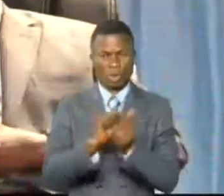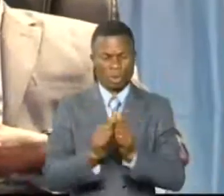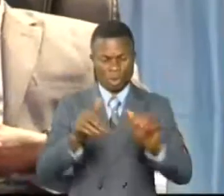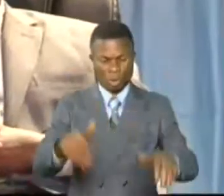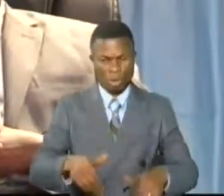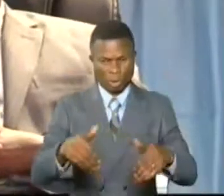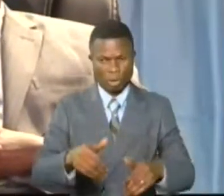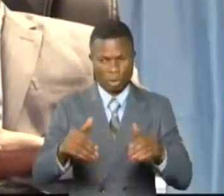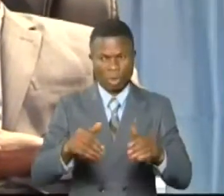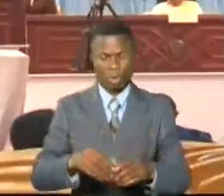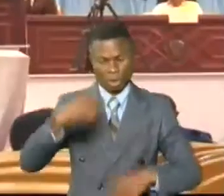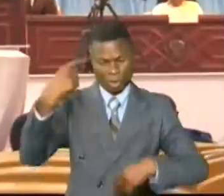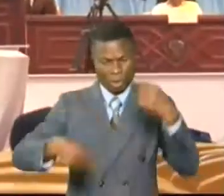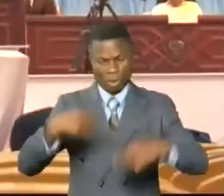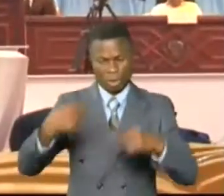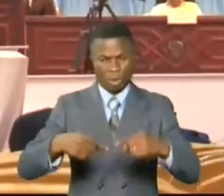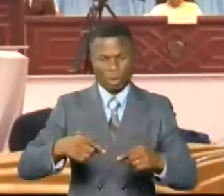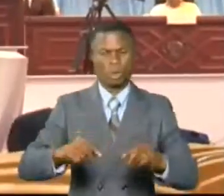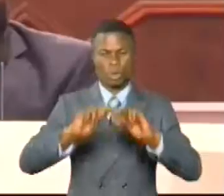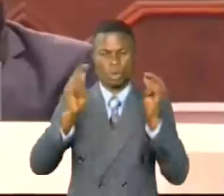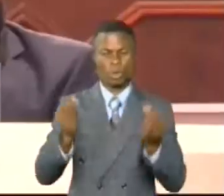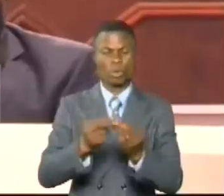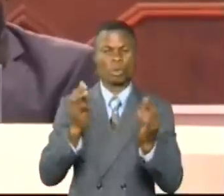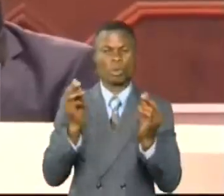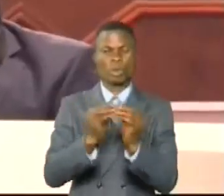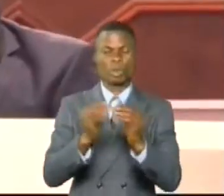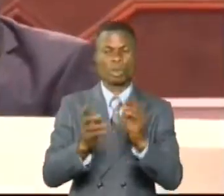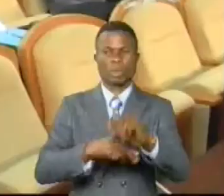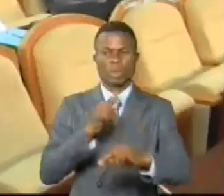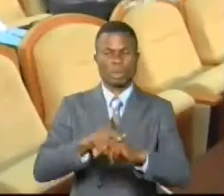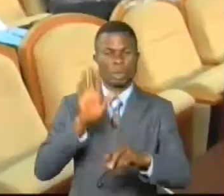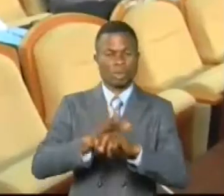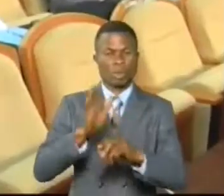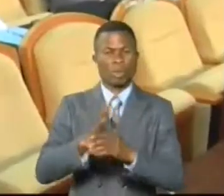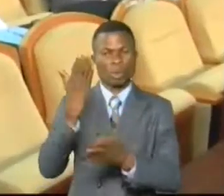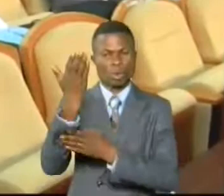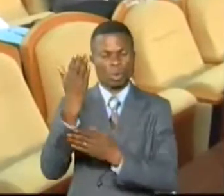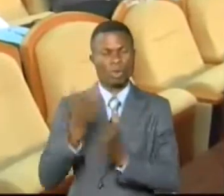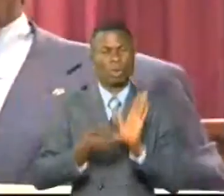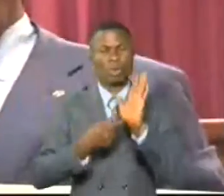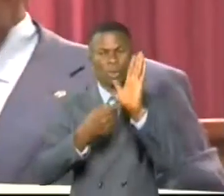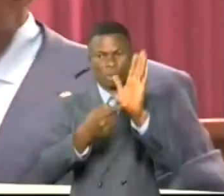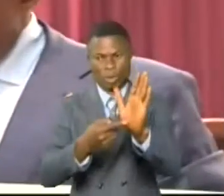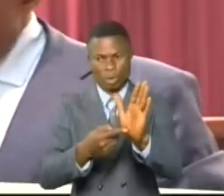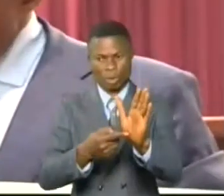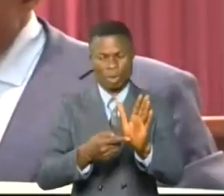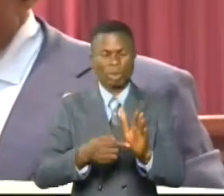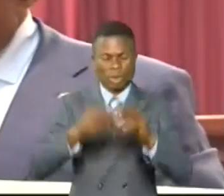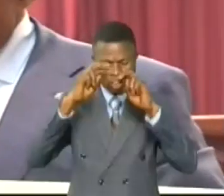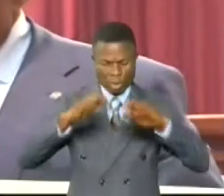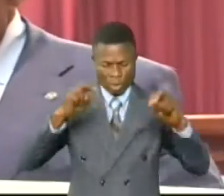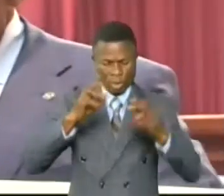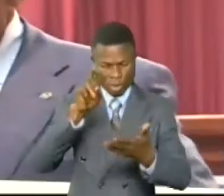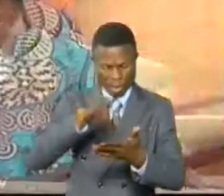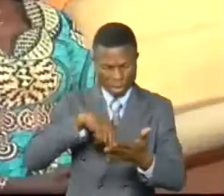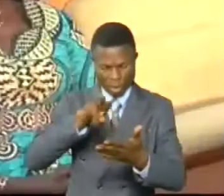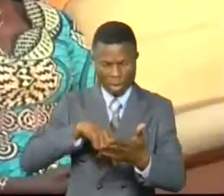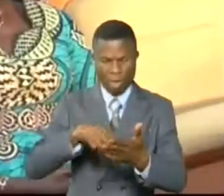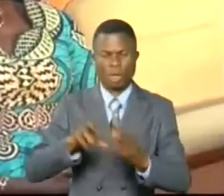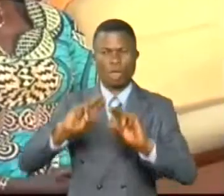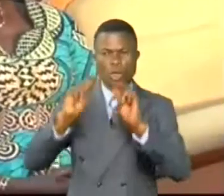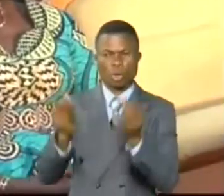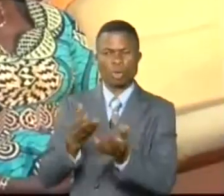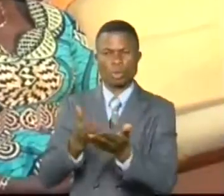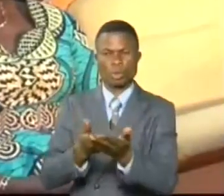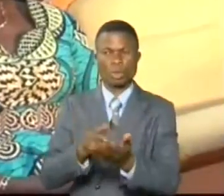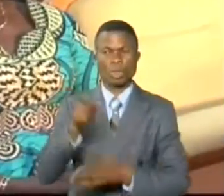l'agriculture a été débattu au cours de cette plénière. Plusieurs amendements ont été proposés pour l'enrichissement du texte de la commission.